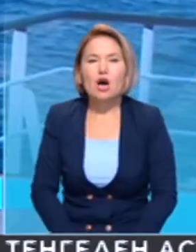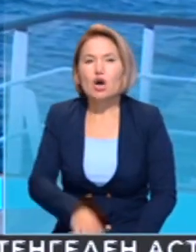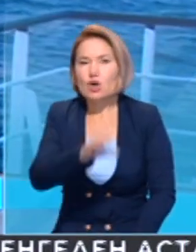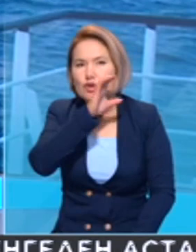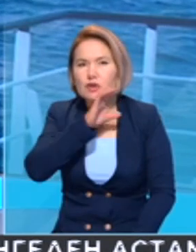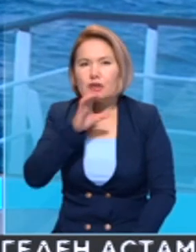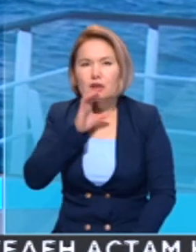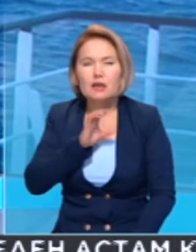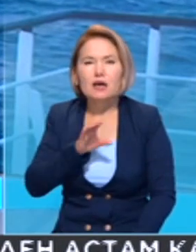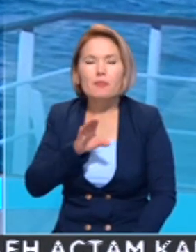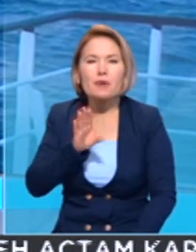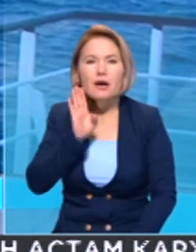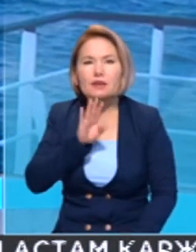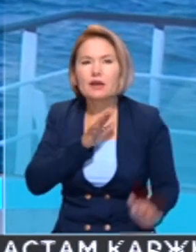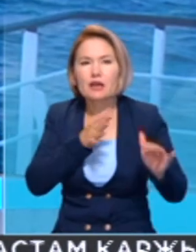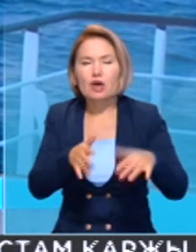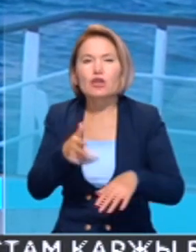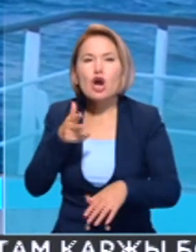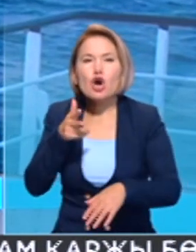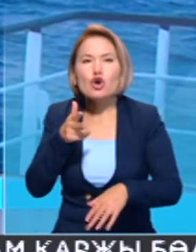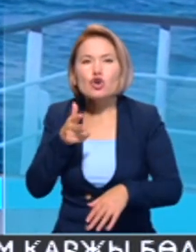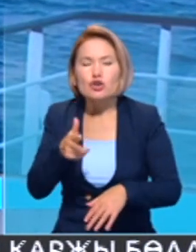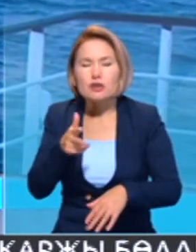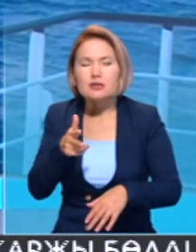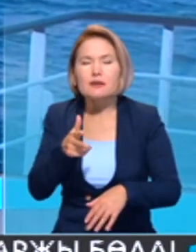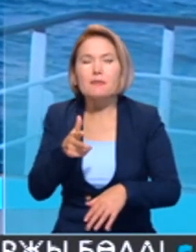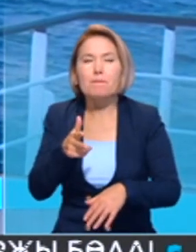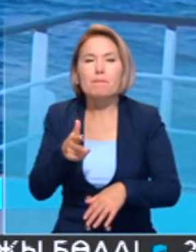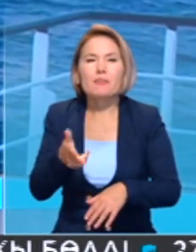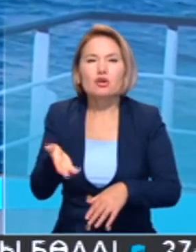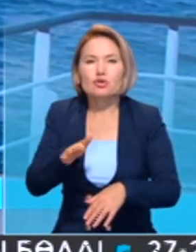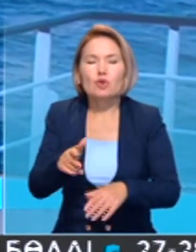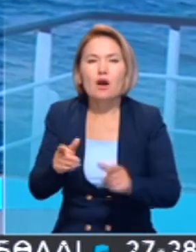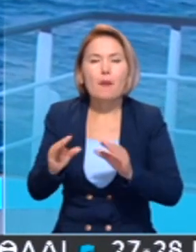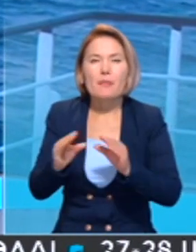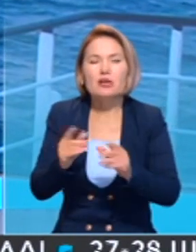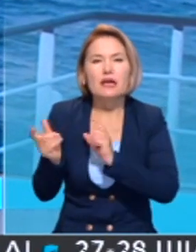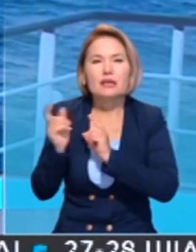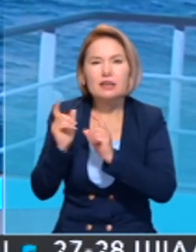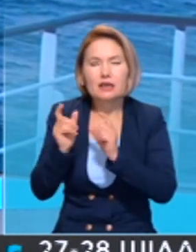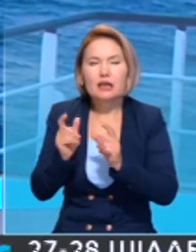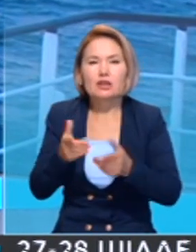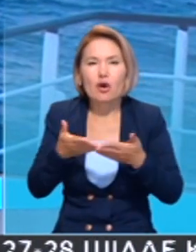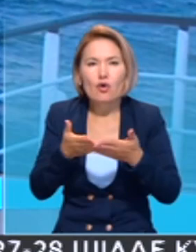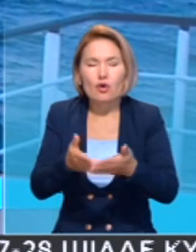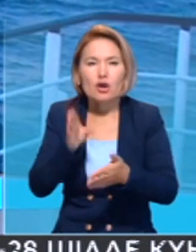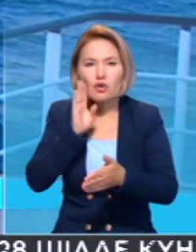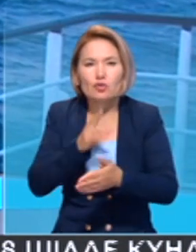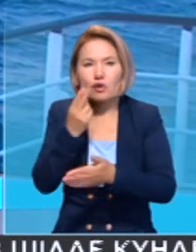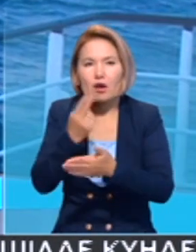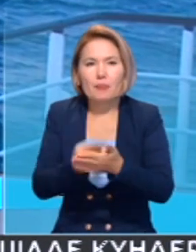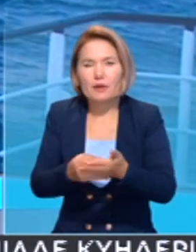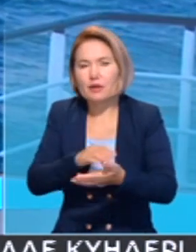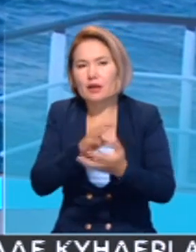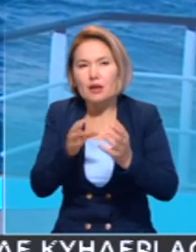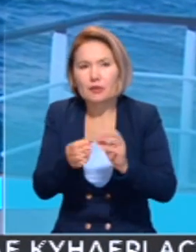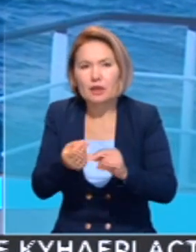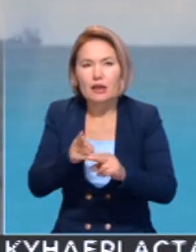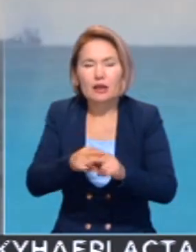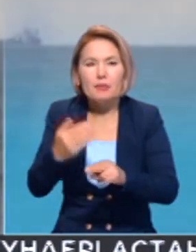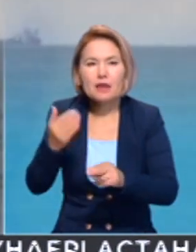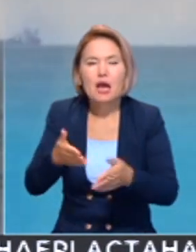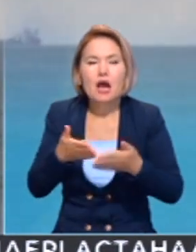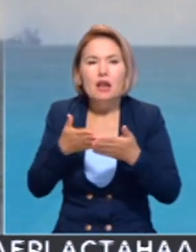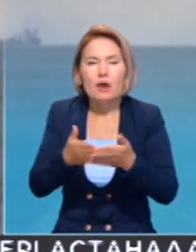Ал солтүстік теңізде 3000 автокөлік тиеген кеме өртенді. Оқиға Нидерландының Амелан таралы жағалауында болған. Алдын ала мәліметтерге